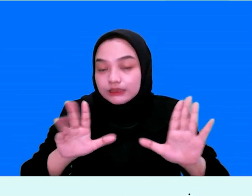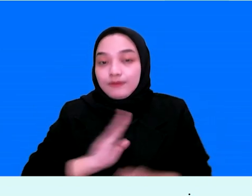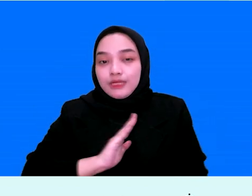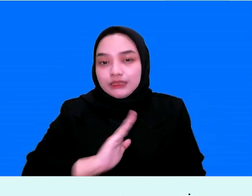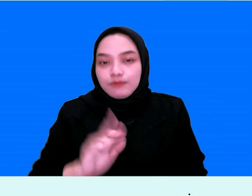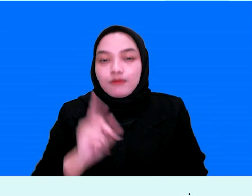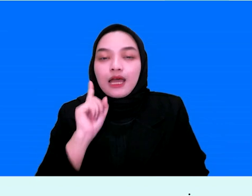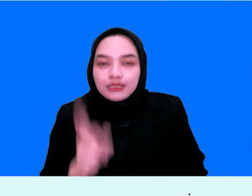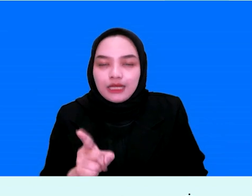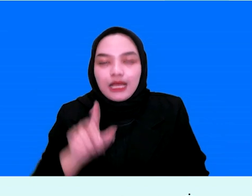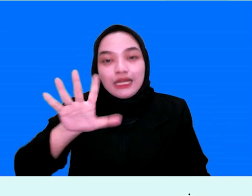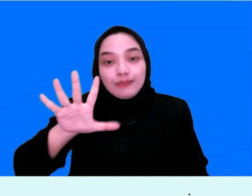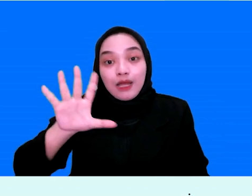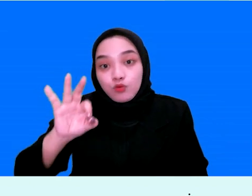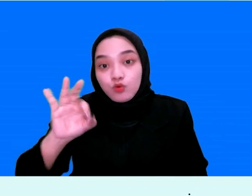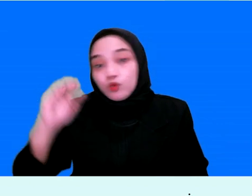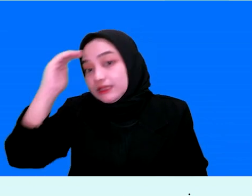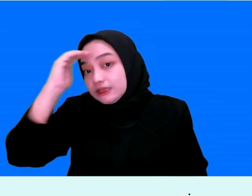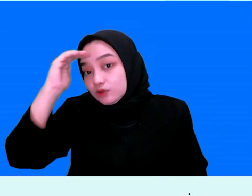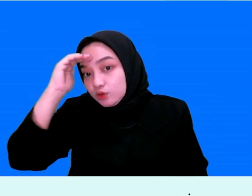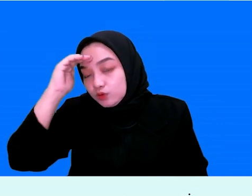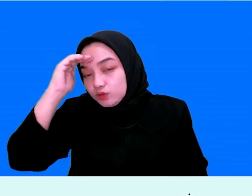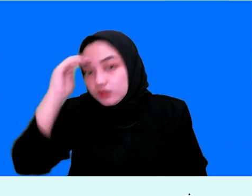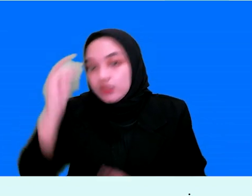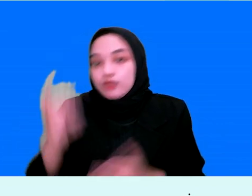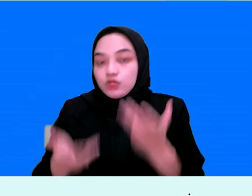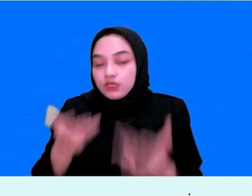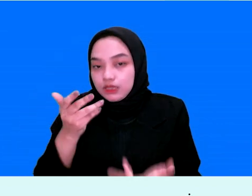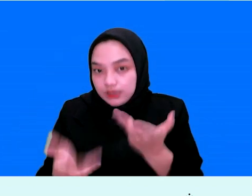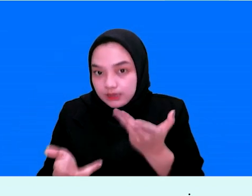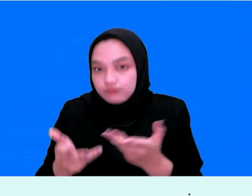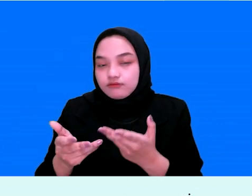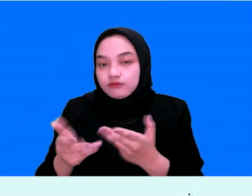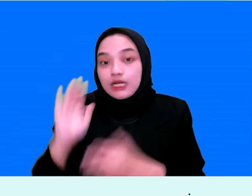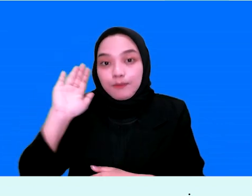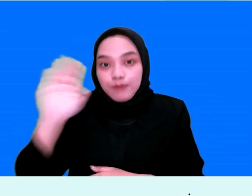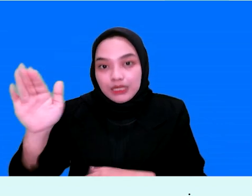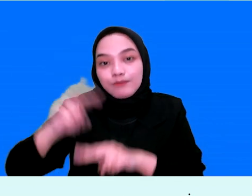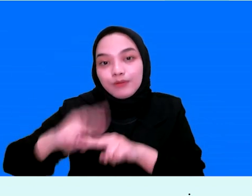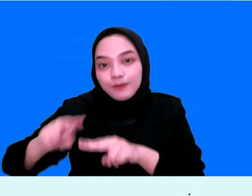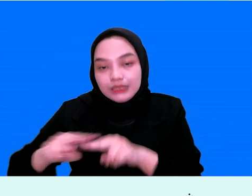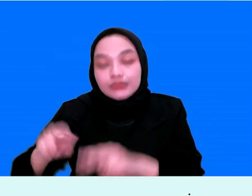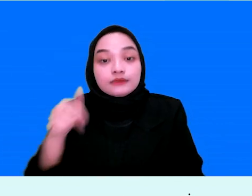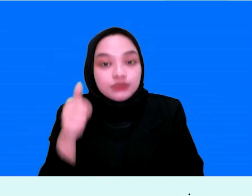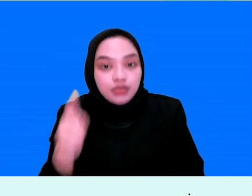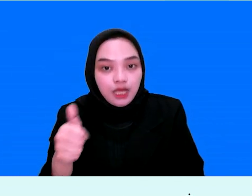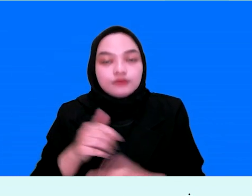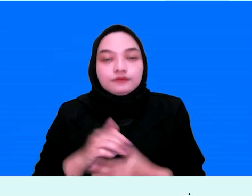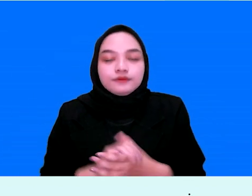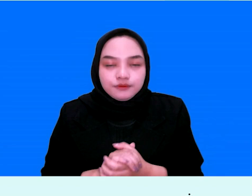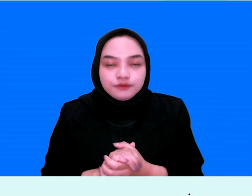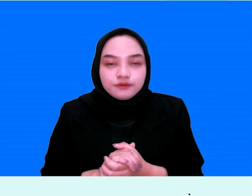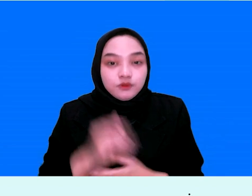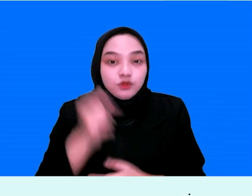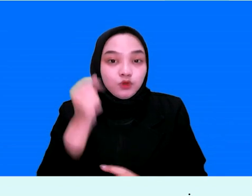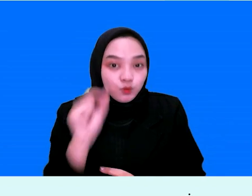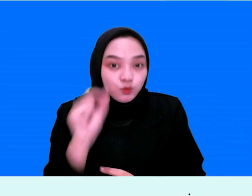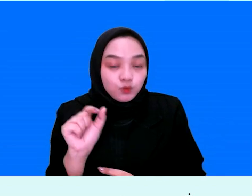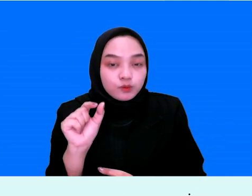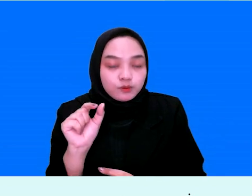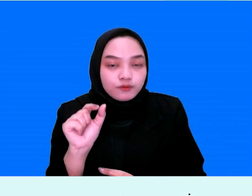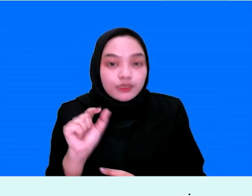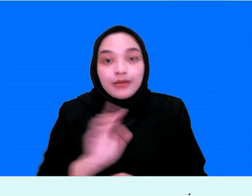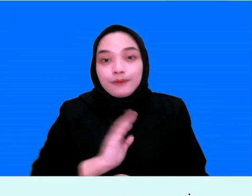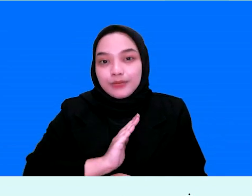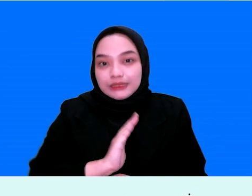ini, kami menemukan ada 50 isu setidaknya yang mungkin akan bisa dibenahi oleh MRT Jakarta. Nah, untuk